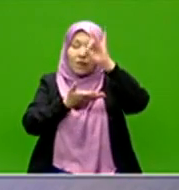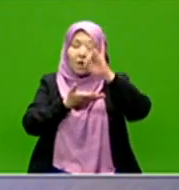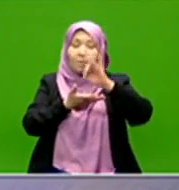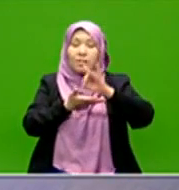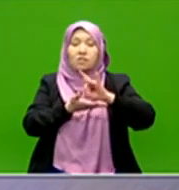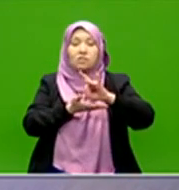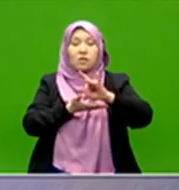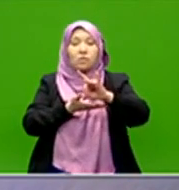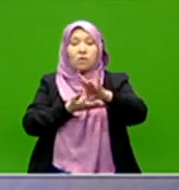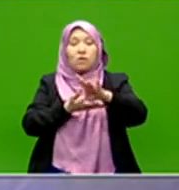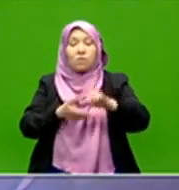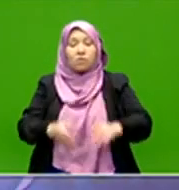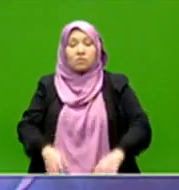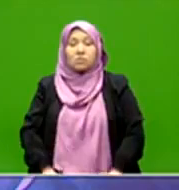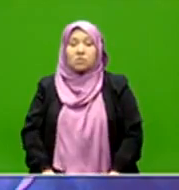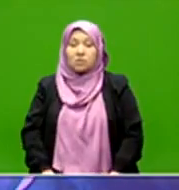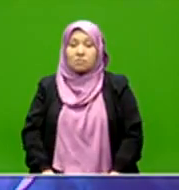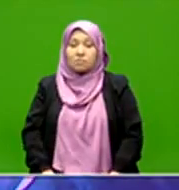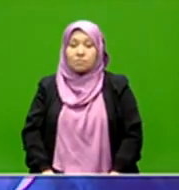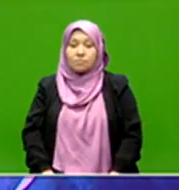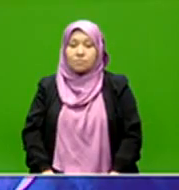minasyaitanirrajim.